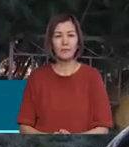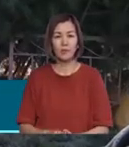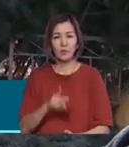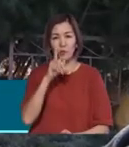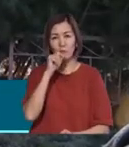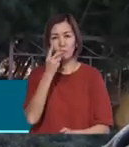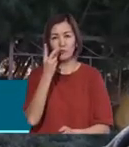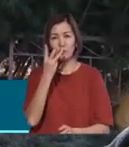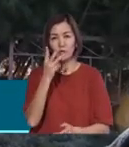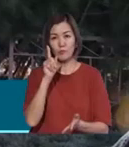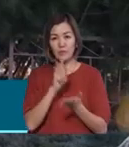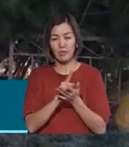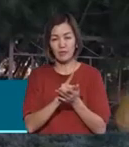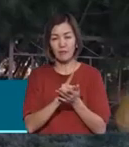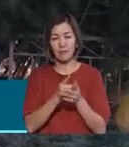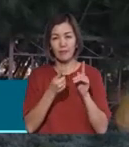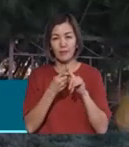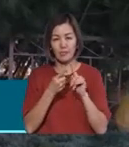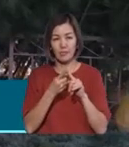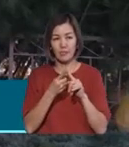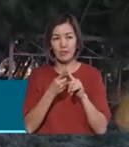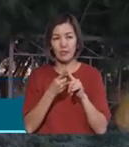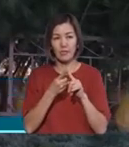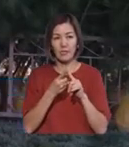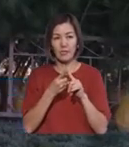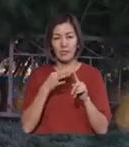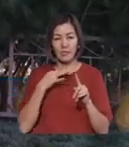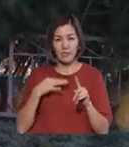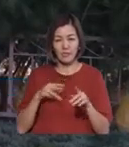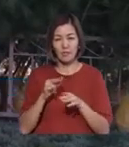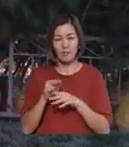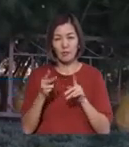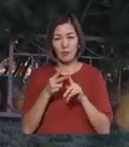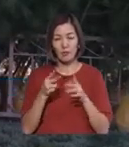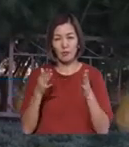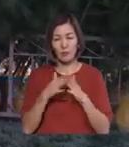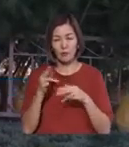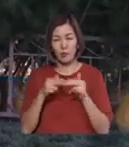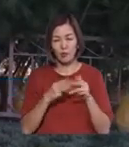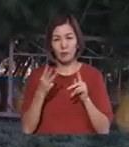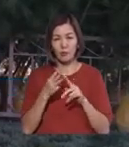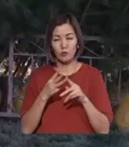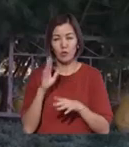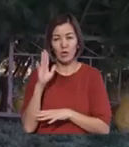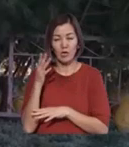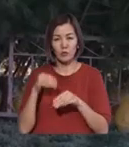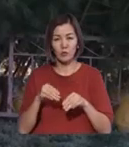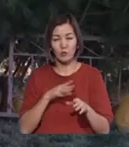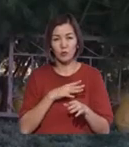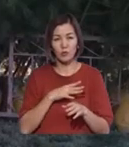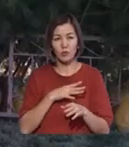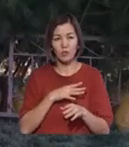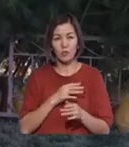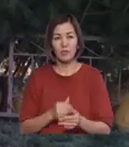деп. Оның біреуі жаңағы артында бала тәрбиелеу болса, үй салу, содан кейін ағаш отырғызу. Атадан